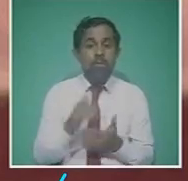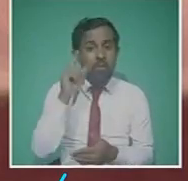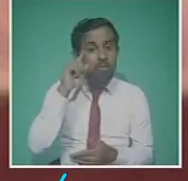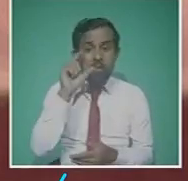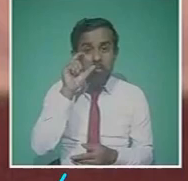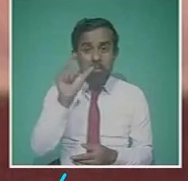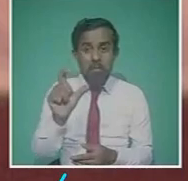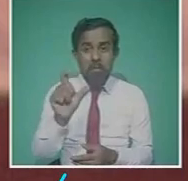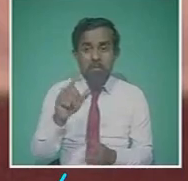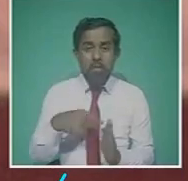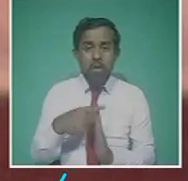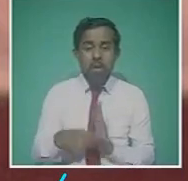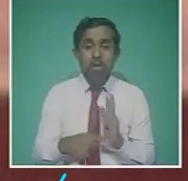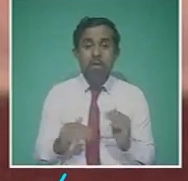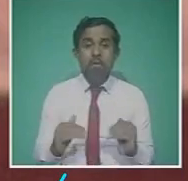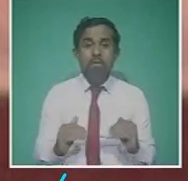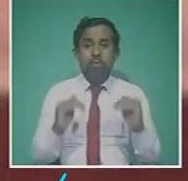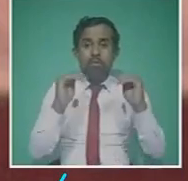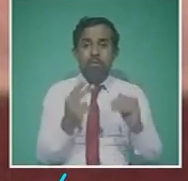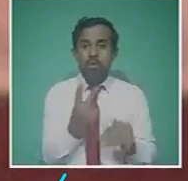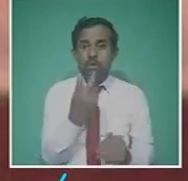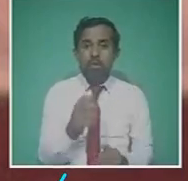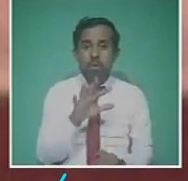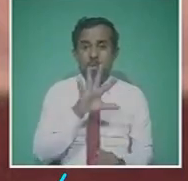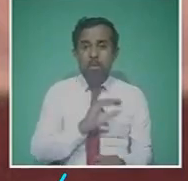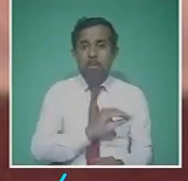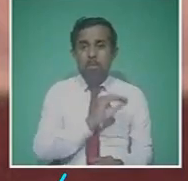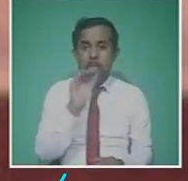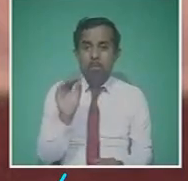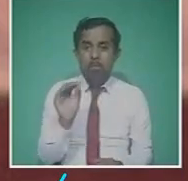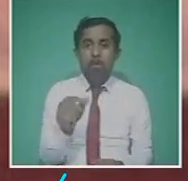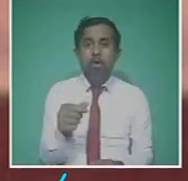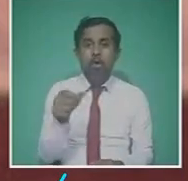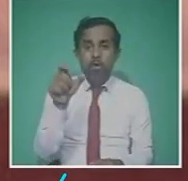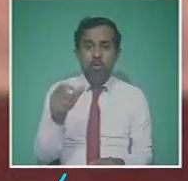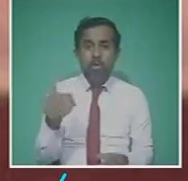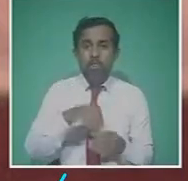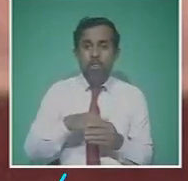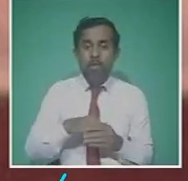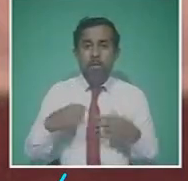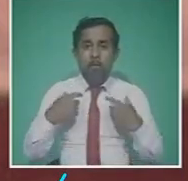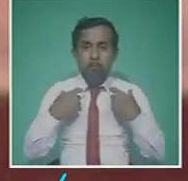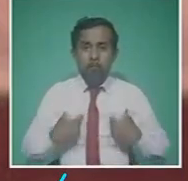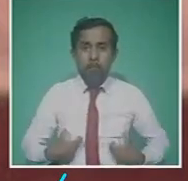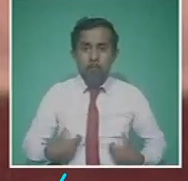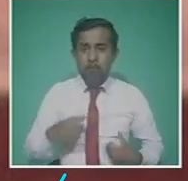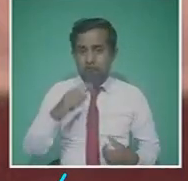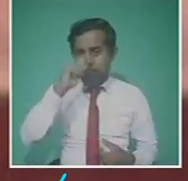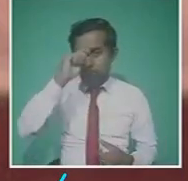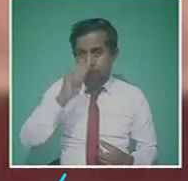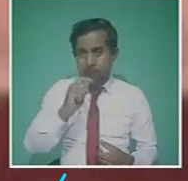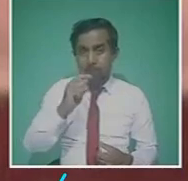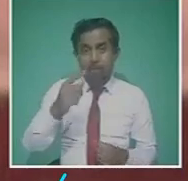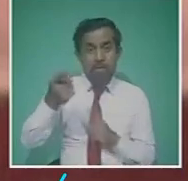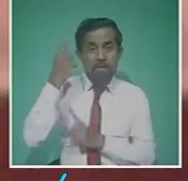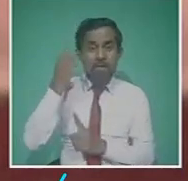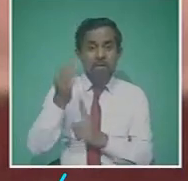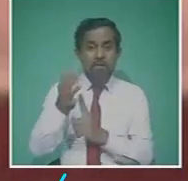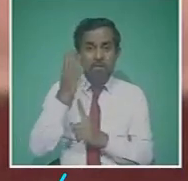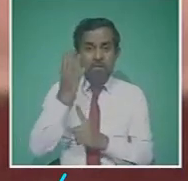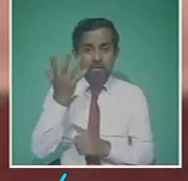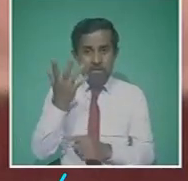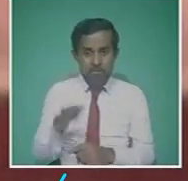බලන්න මේ රටේ සංවර්ධනයේ 2005න් පස්සේ ඔබතුමාලා දායක වුණා මහින්ද රාජපක්ෂ මැතිතුමාව එදා ජනාධිපති